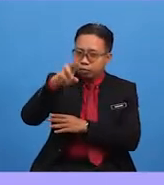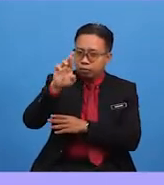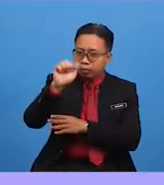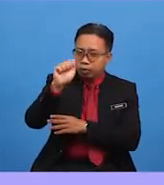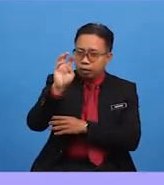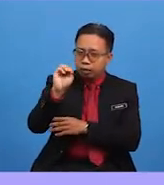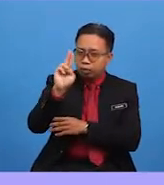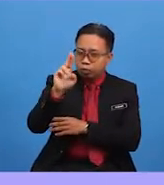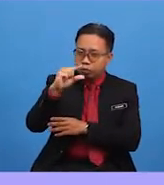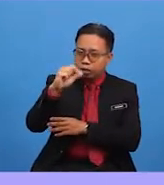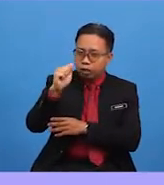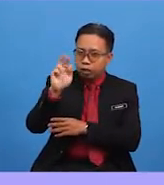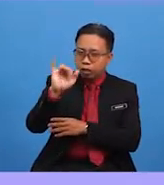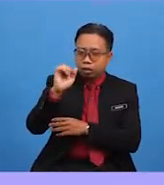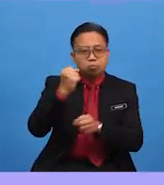pramugari.